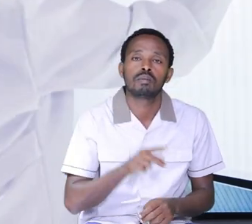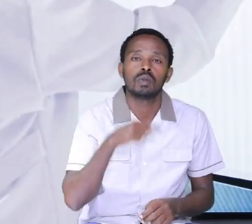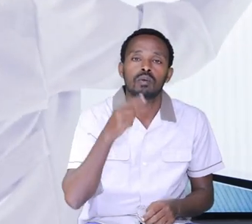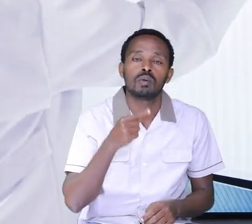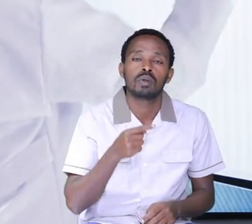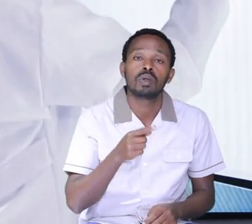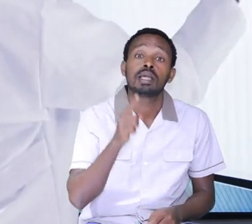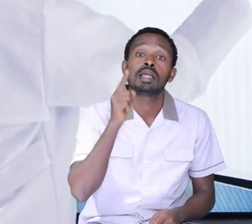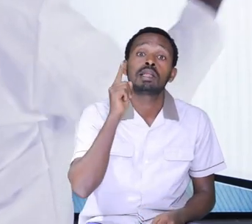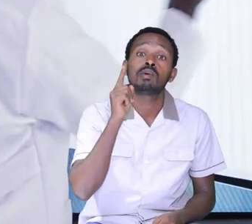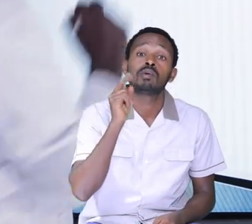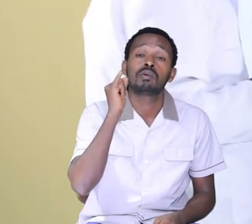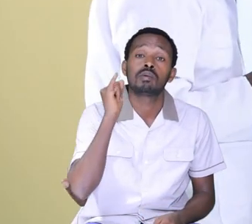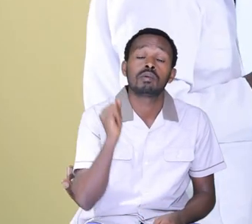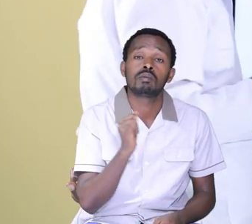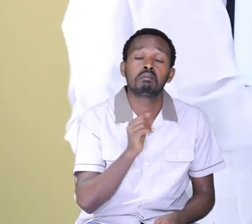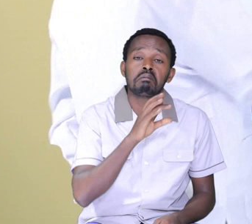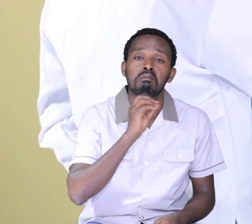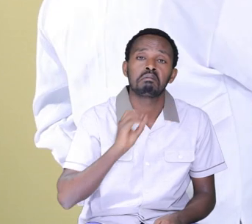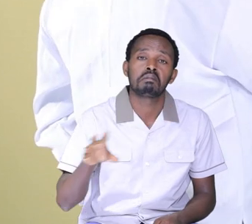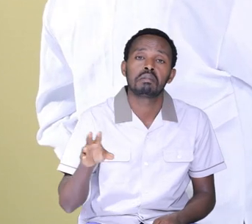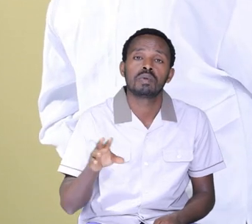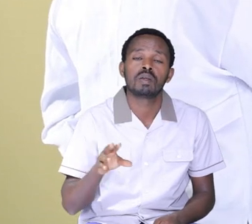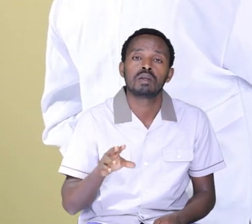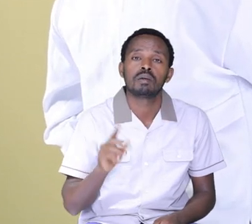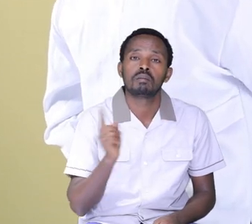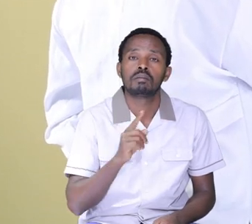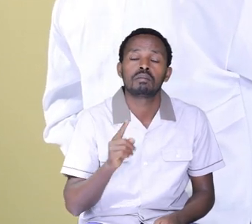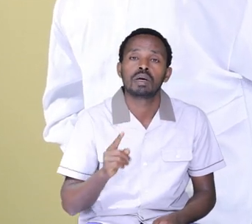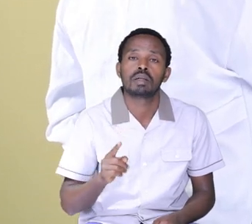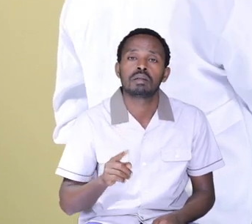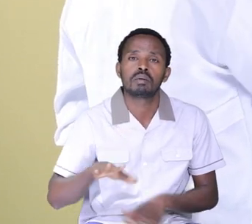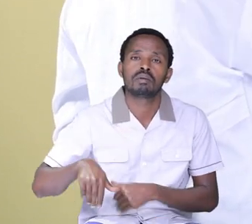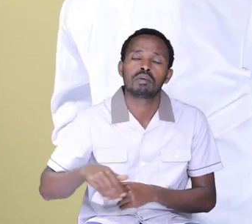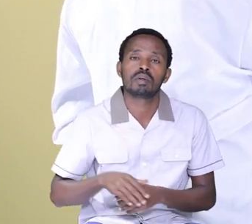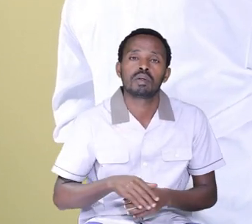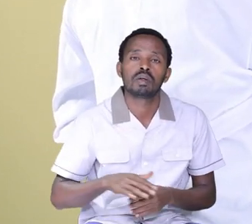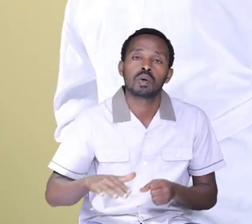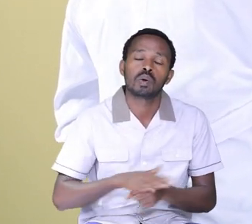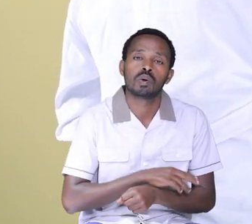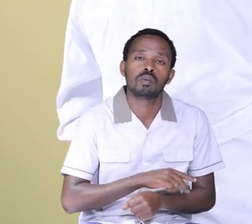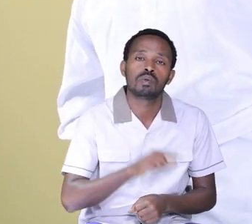jechuun 1 juuliin kana wajjiniitiin hin baddi. Maaltu nu hafaa? Ga'umsi kun walqixa ta'a